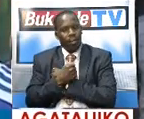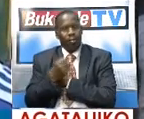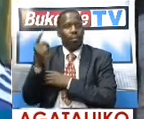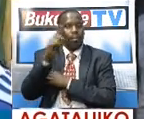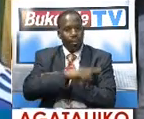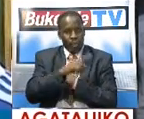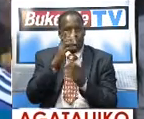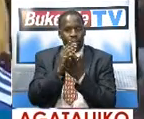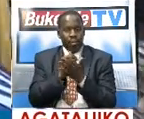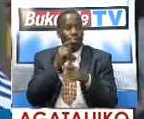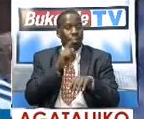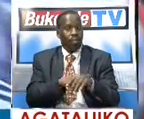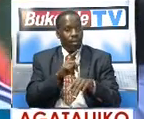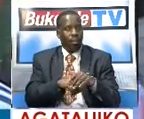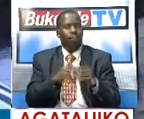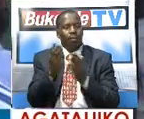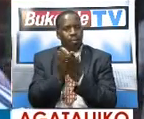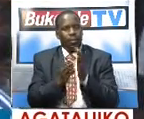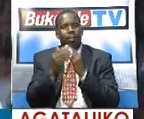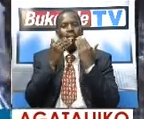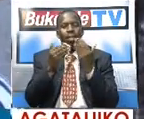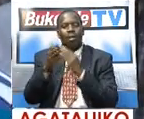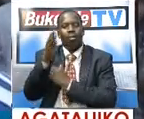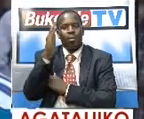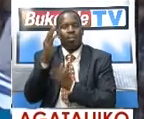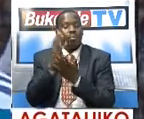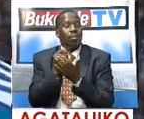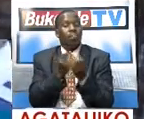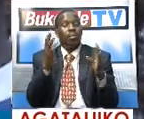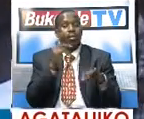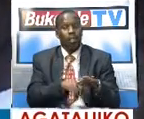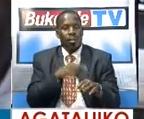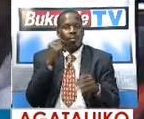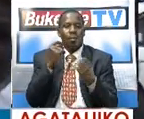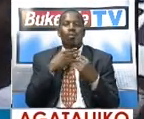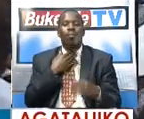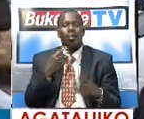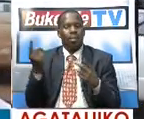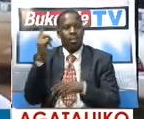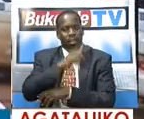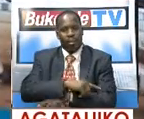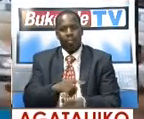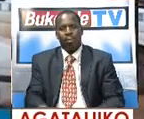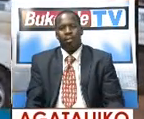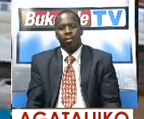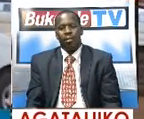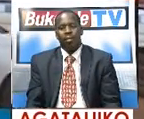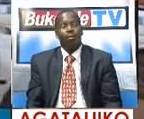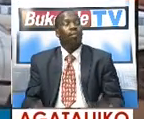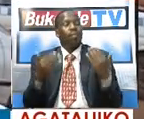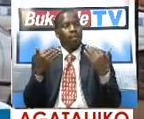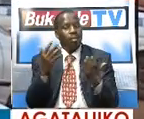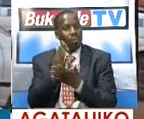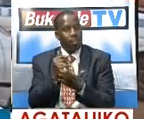okusinziira buli lutuuka n'okusinziira embeera gye lutuukirako. Kuba nti ebiseera ebisinga buli omu fenna alwagala. Olw'okuba amatabi